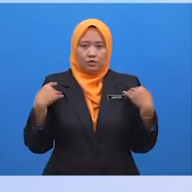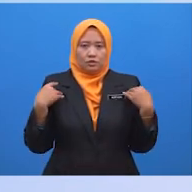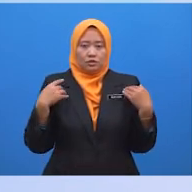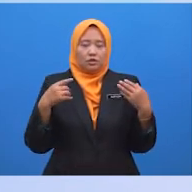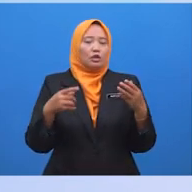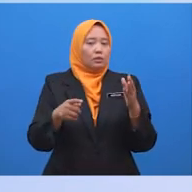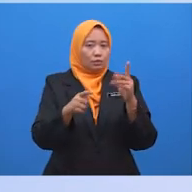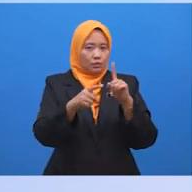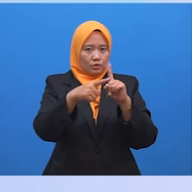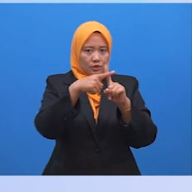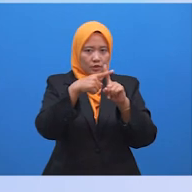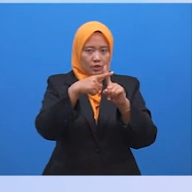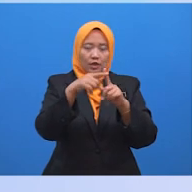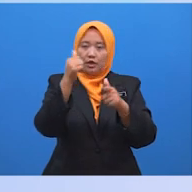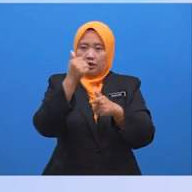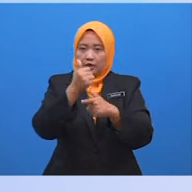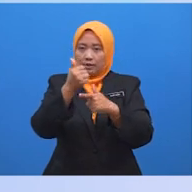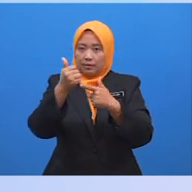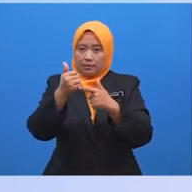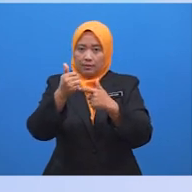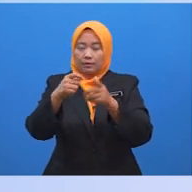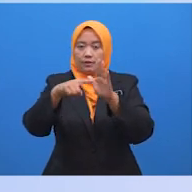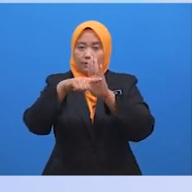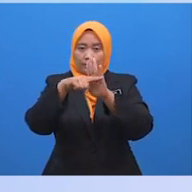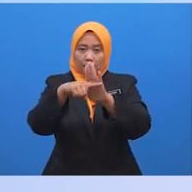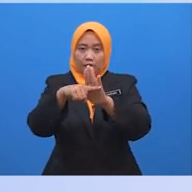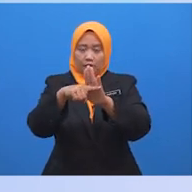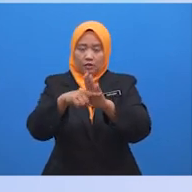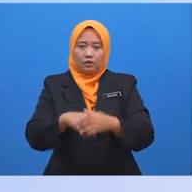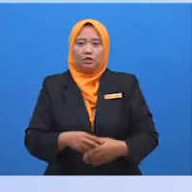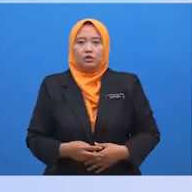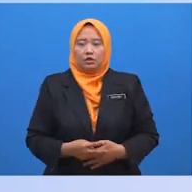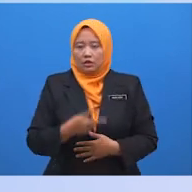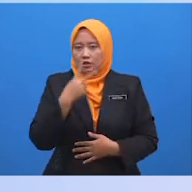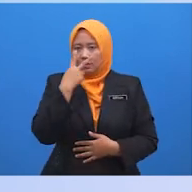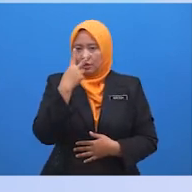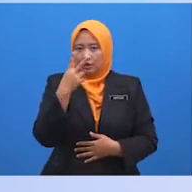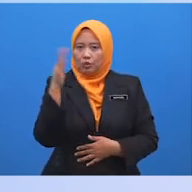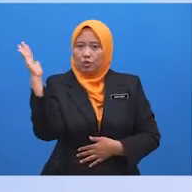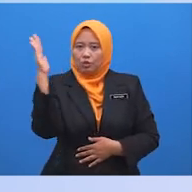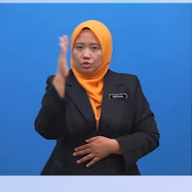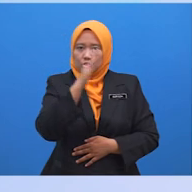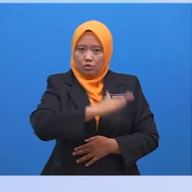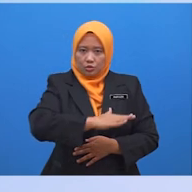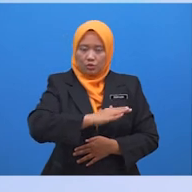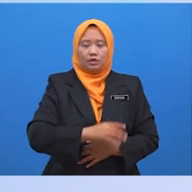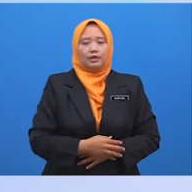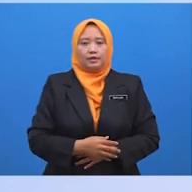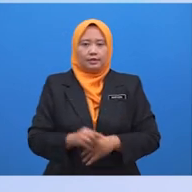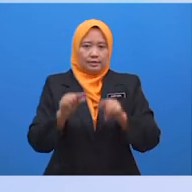atau kecerunan negatif berdasarkan kepada kecondongan garis lurus